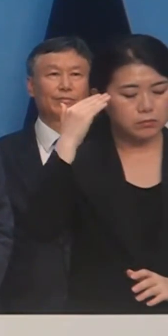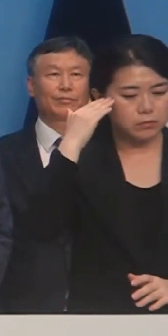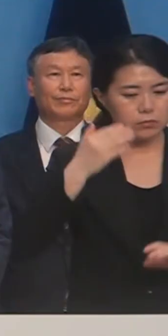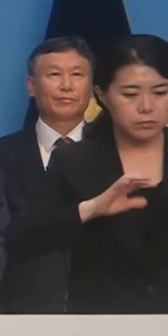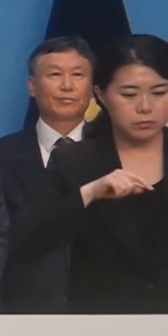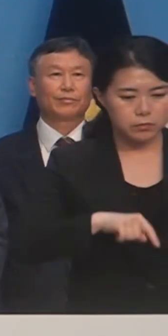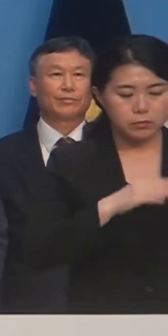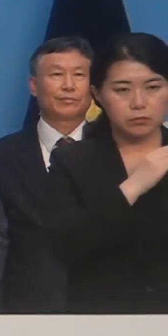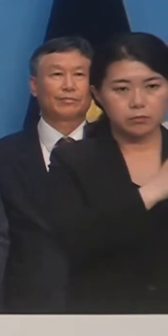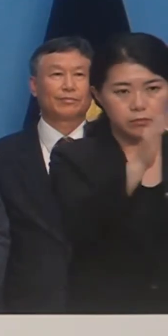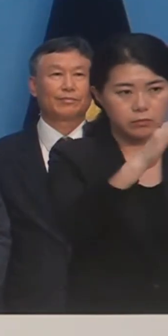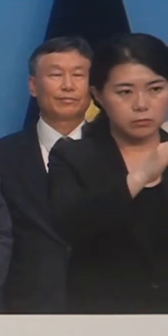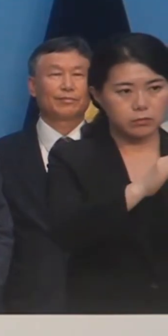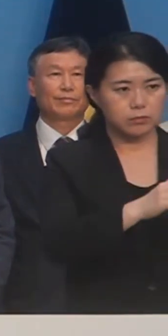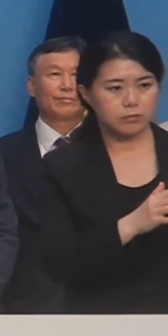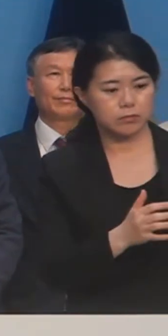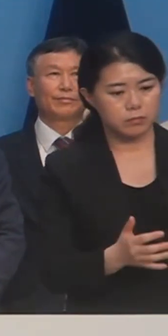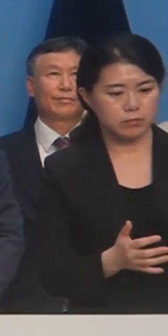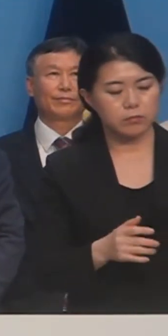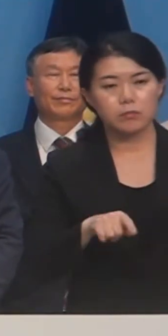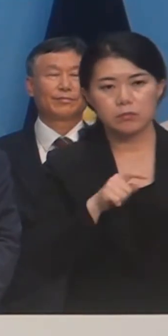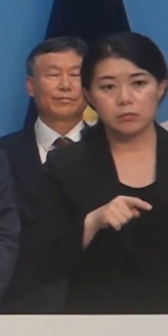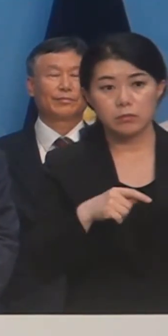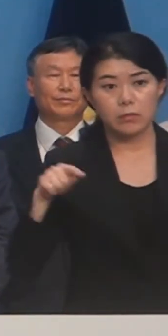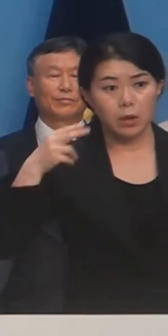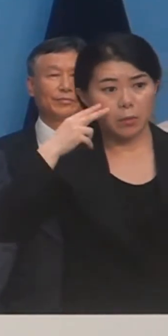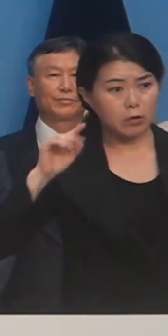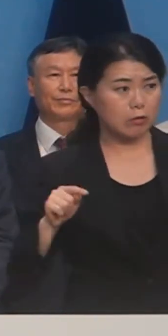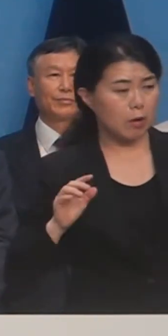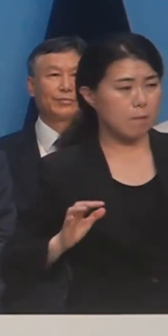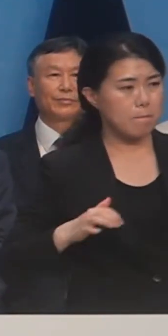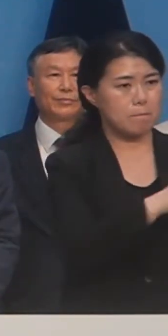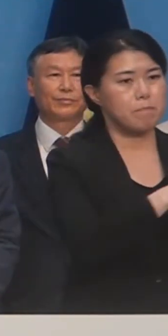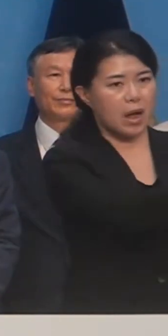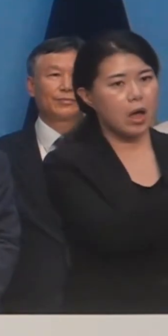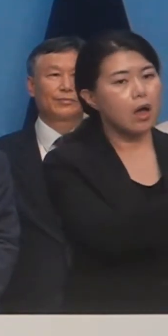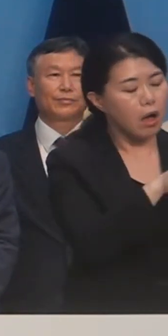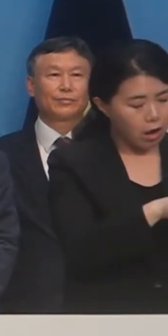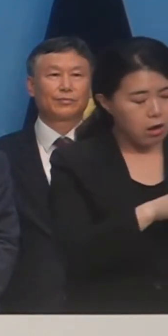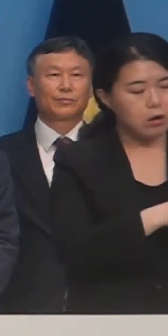한국을 공산 침략군으로부터 구한 미군을 정복군으로